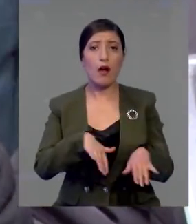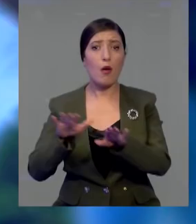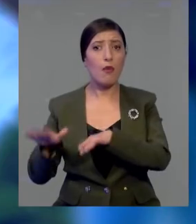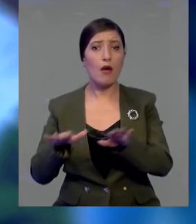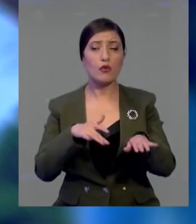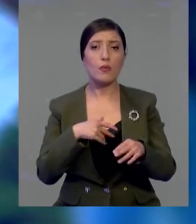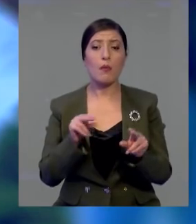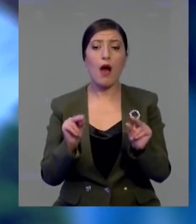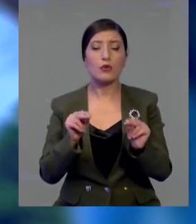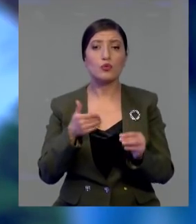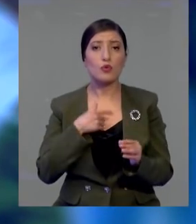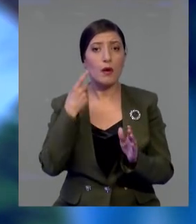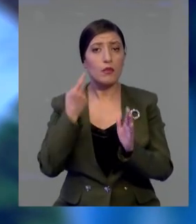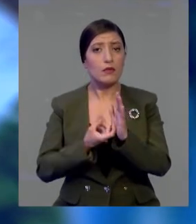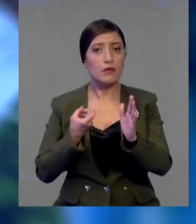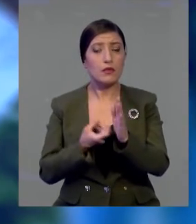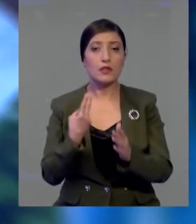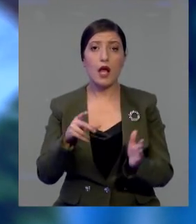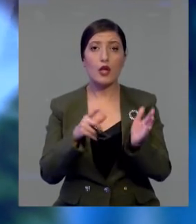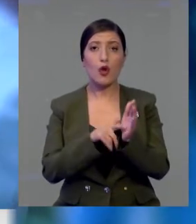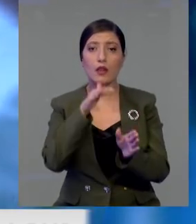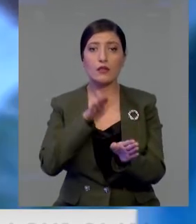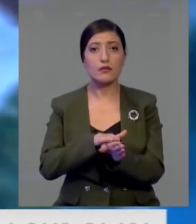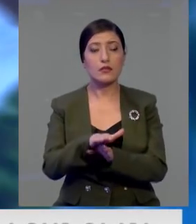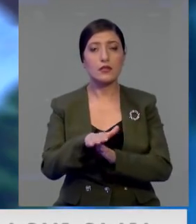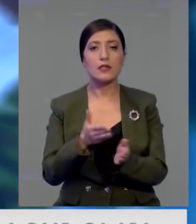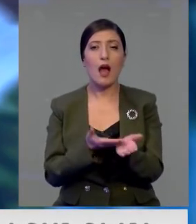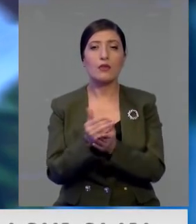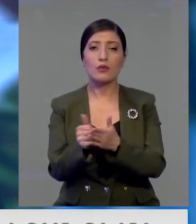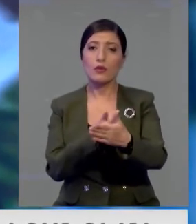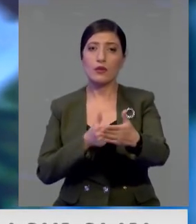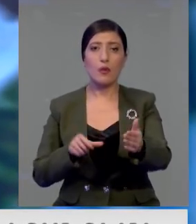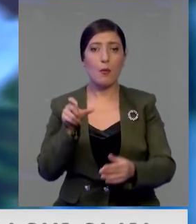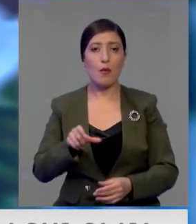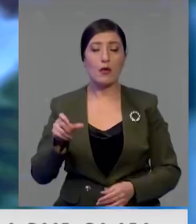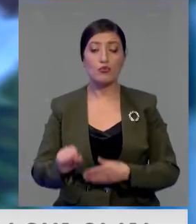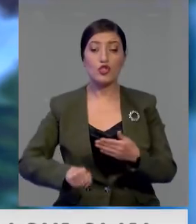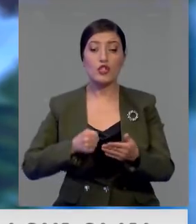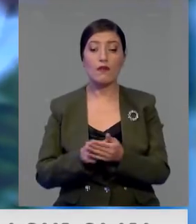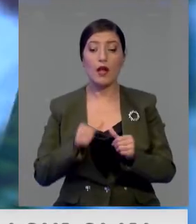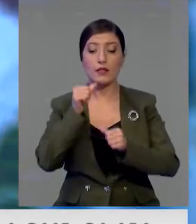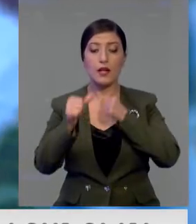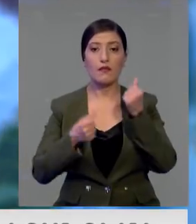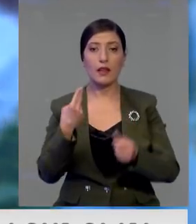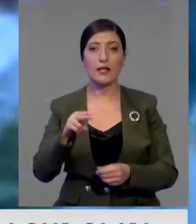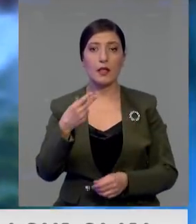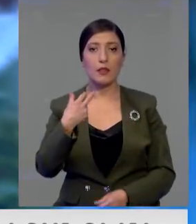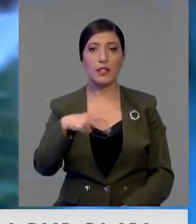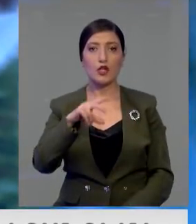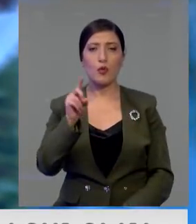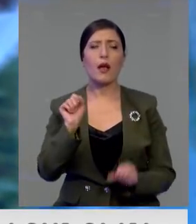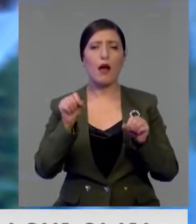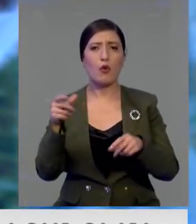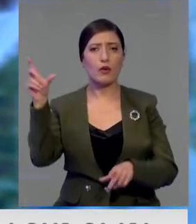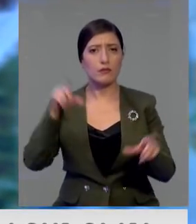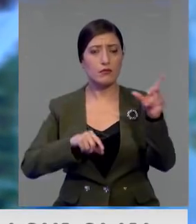արդարությունը. 27 տարին լրացած ծառայությունից խուսափած մարդիկ մինչև այս տարվա դեկտեմբերի 31-ը կարող են ներկայանալ, վճարել գումարը